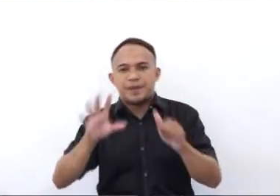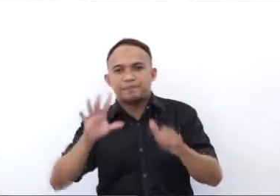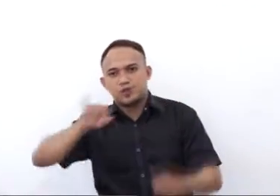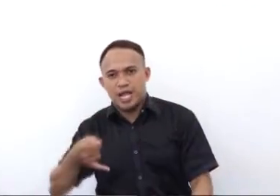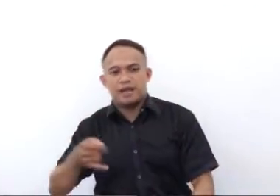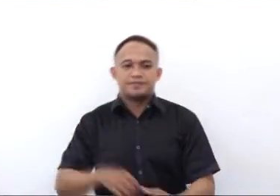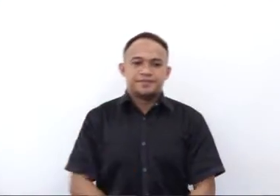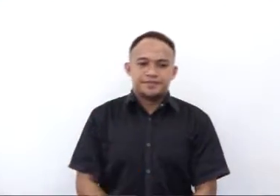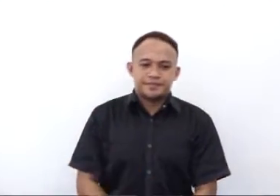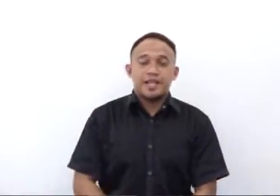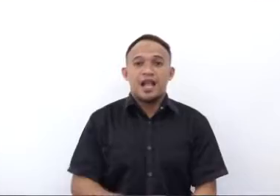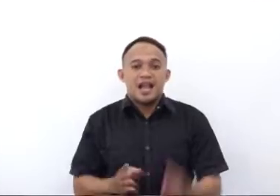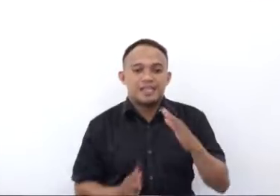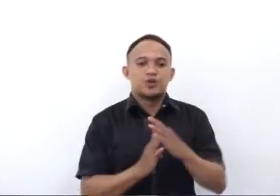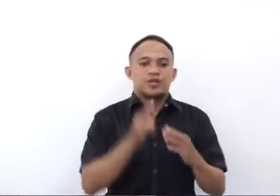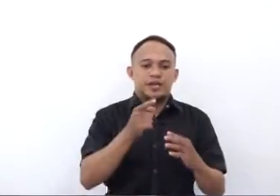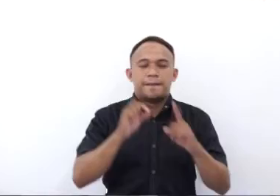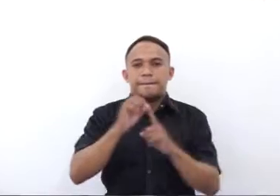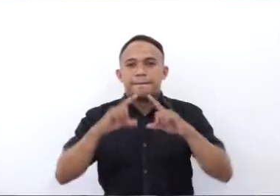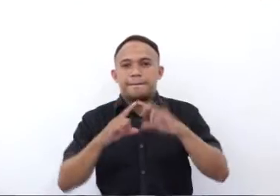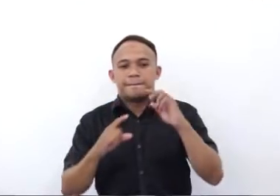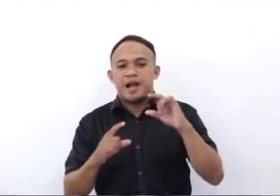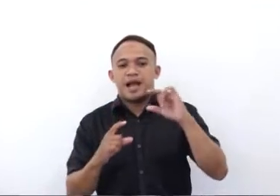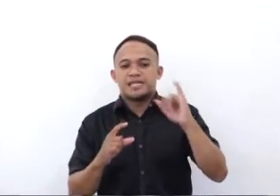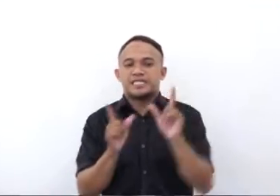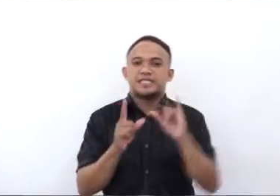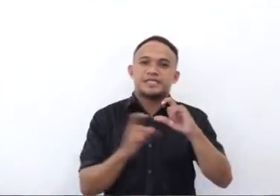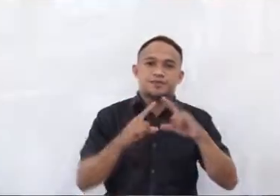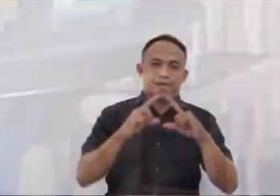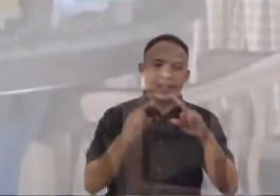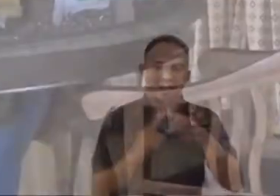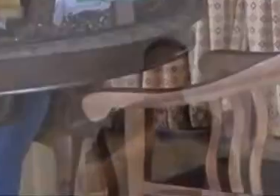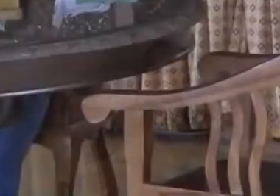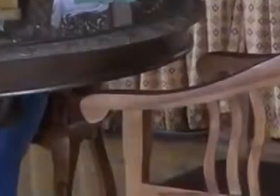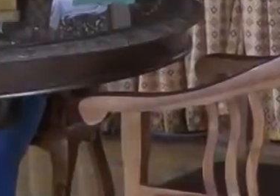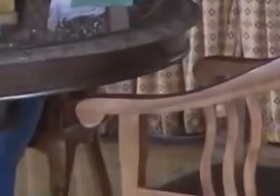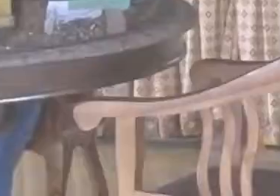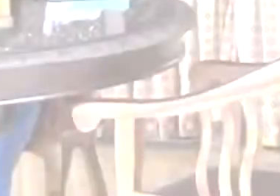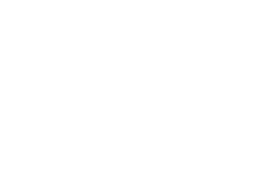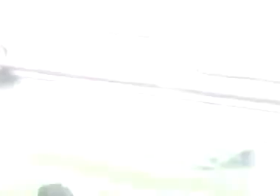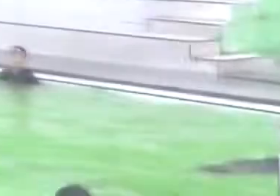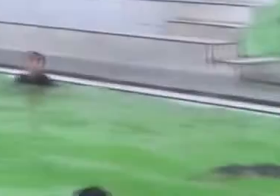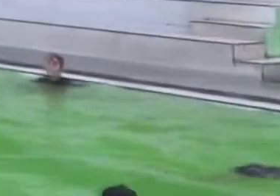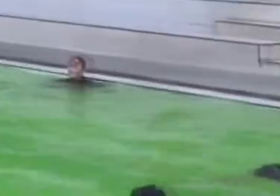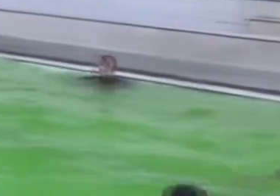tenaga kesehatan lainnya sebesar Rp866 juta rupiah.